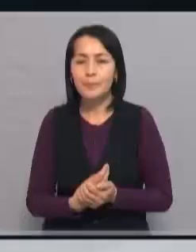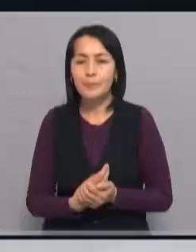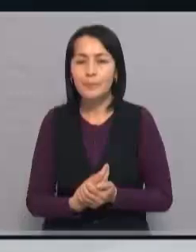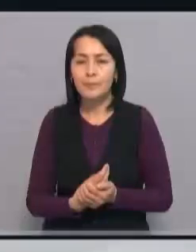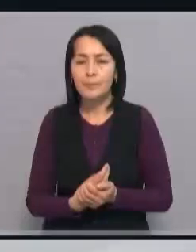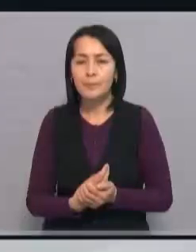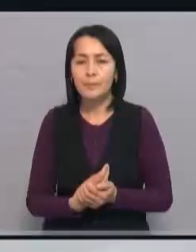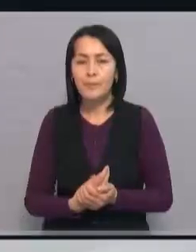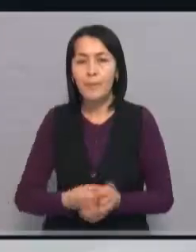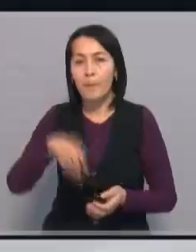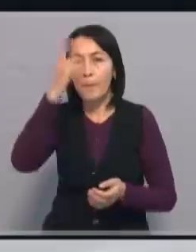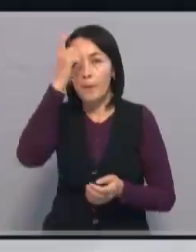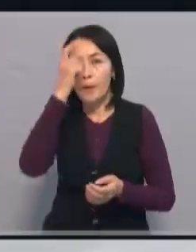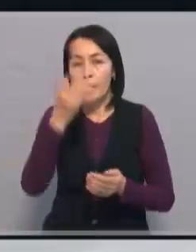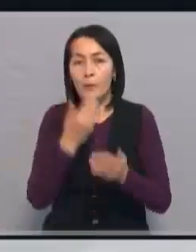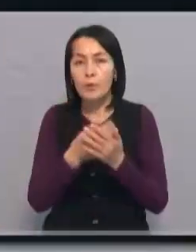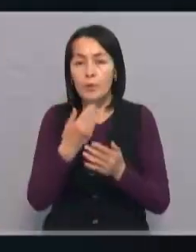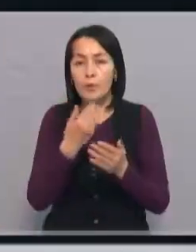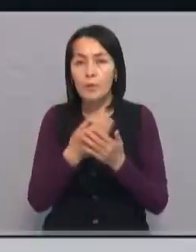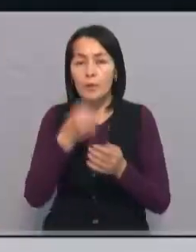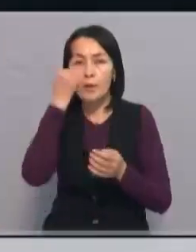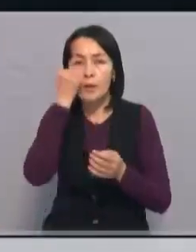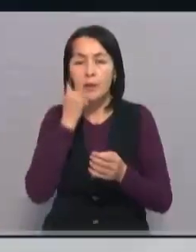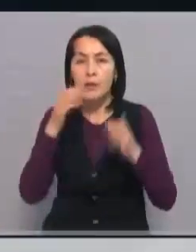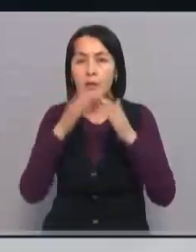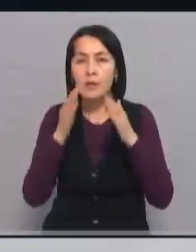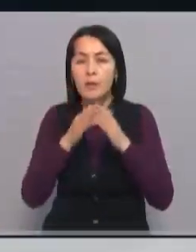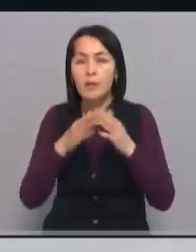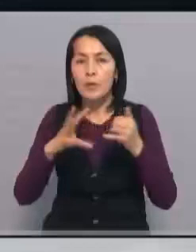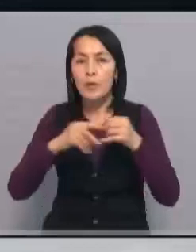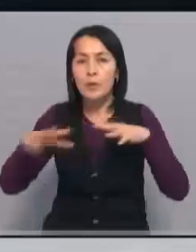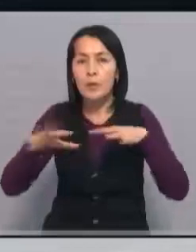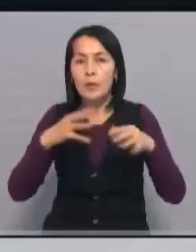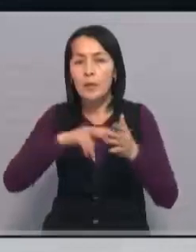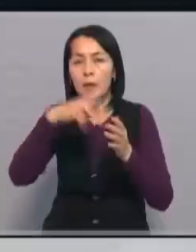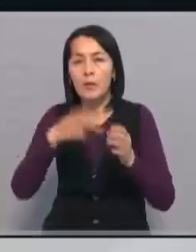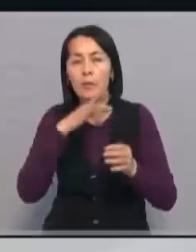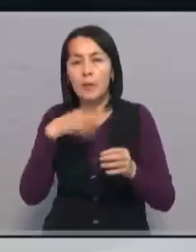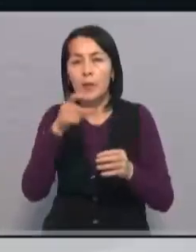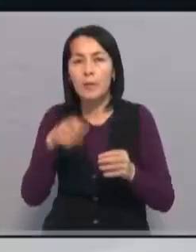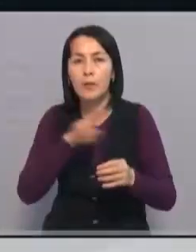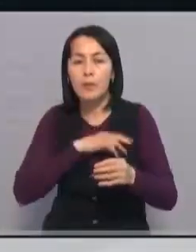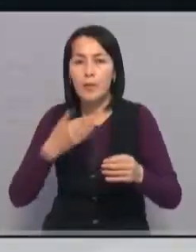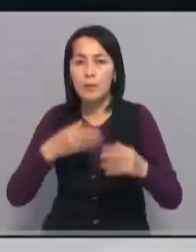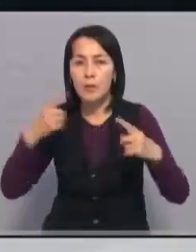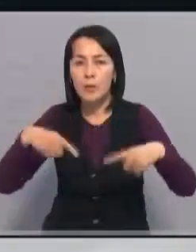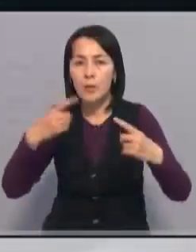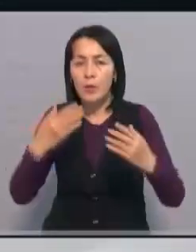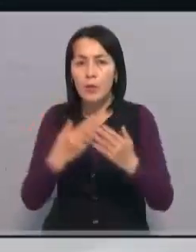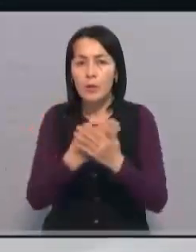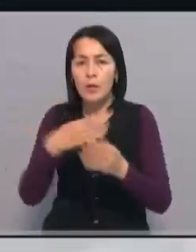много людей. Түркияның өзі мысалы болып отыр. Ескі үйлер зілзаладан қирап көптеген адам қаза тапты. Ал біздің тұрғызып жатқан үйлер